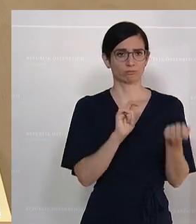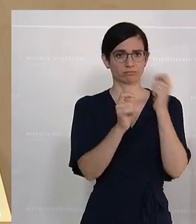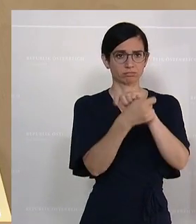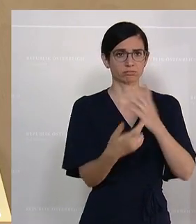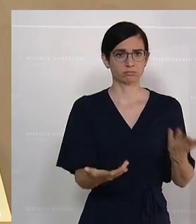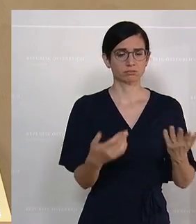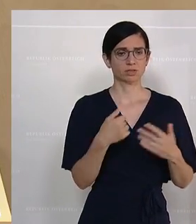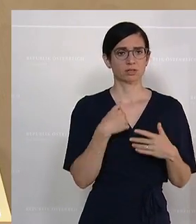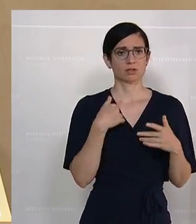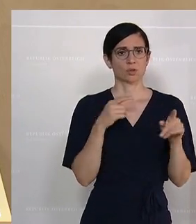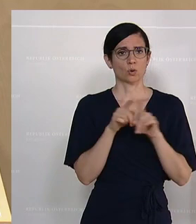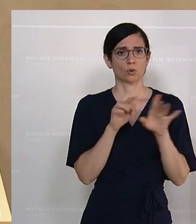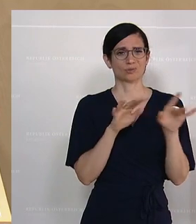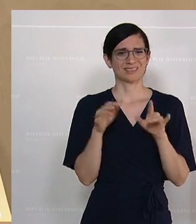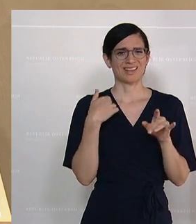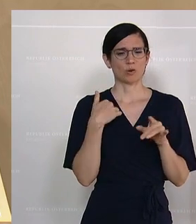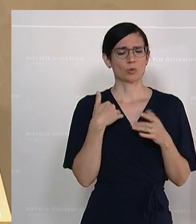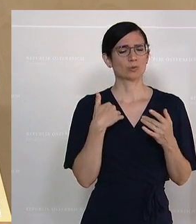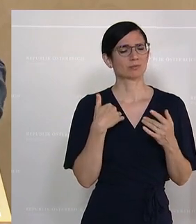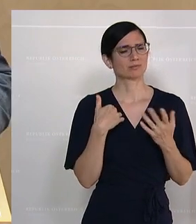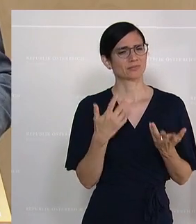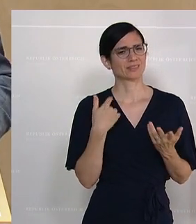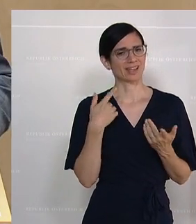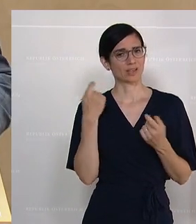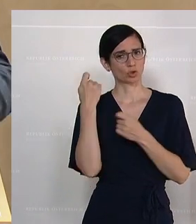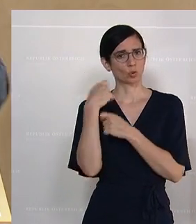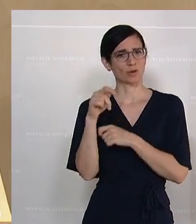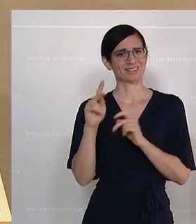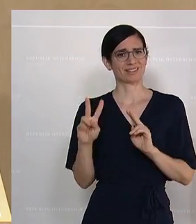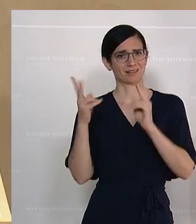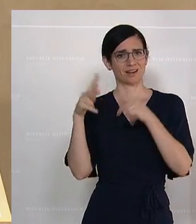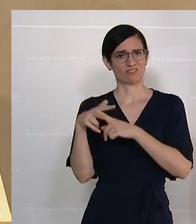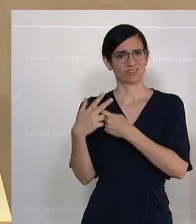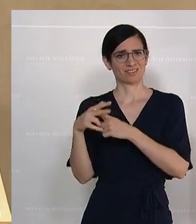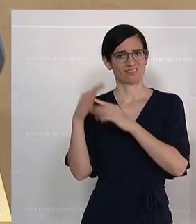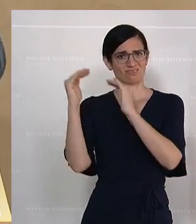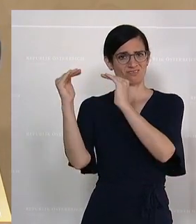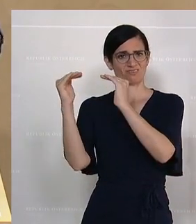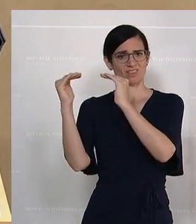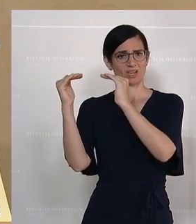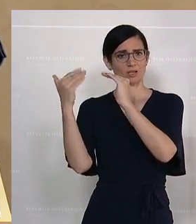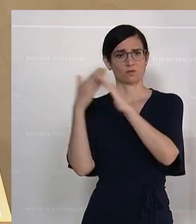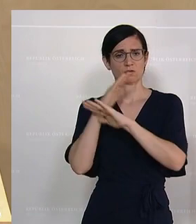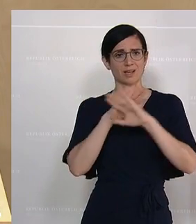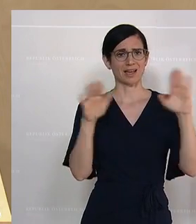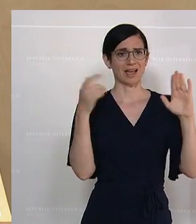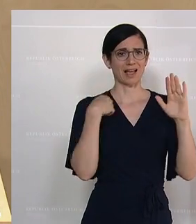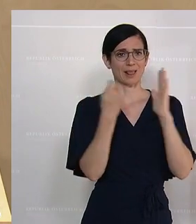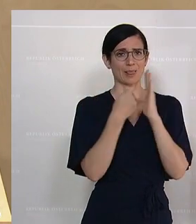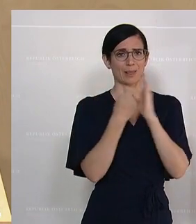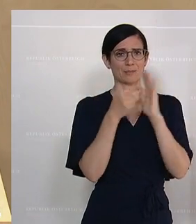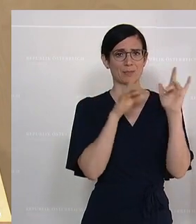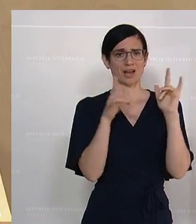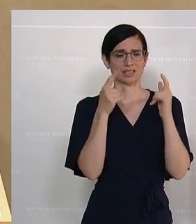dieses merit order prinzip sprich was das teuerste kraftwerk den preis für alle anderen bestimmt dass man da nicht ein